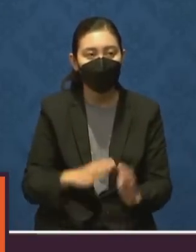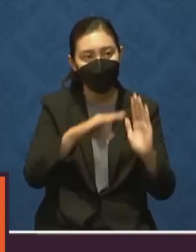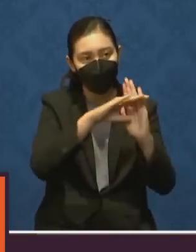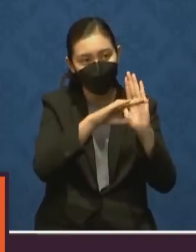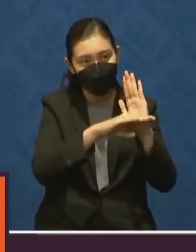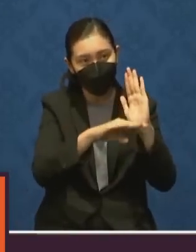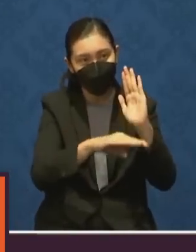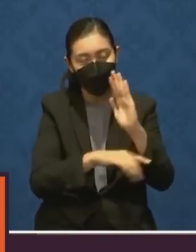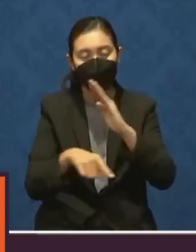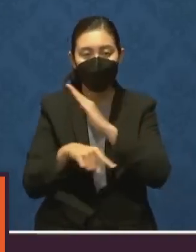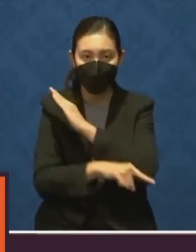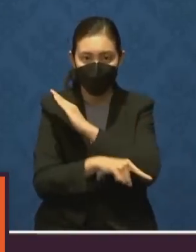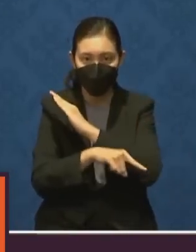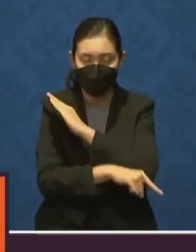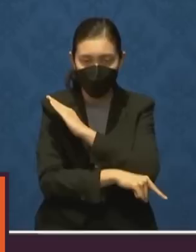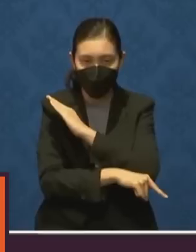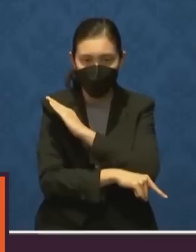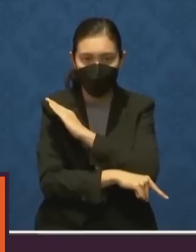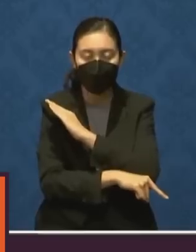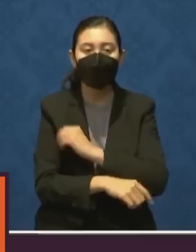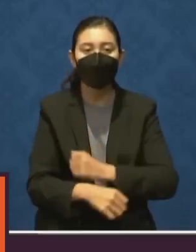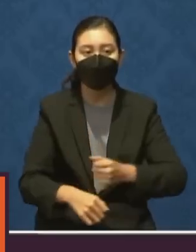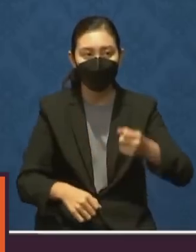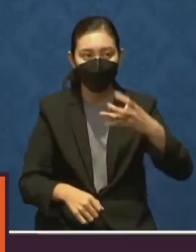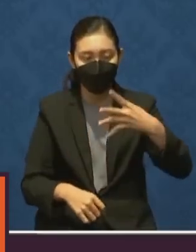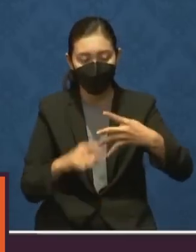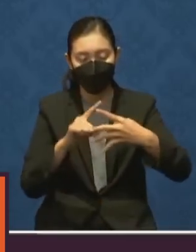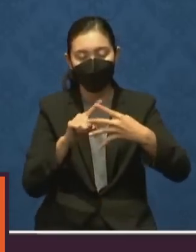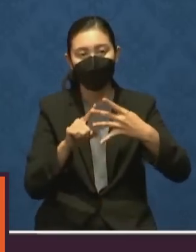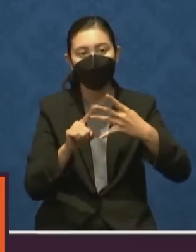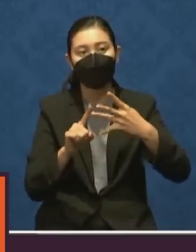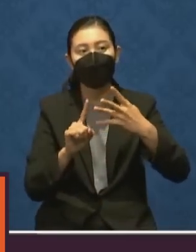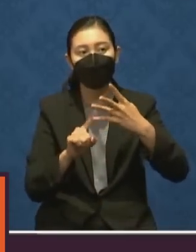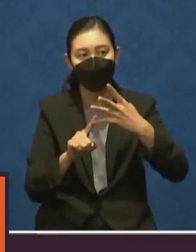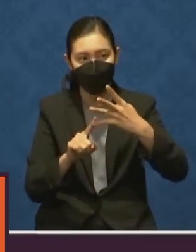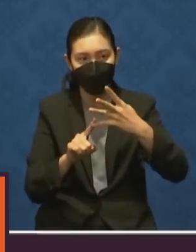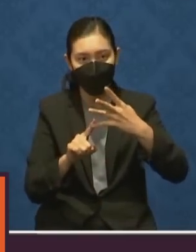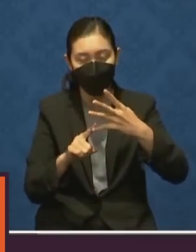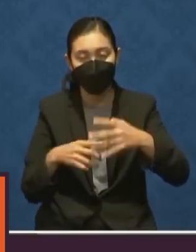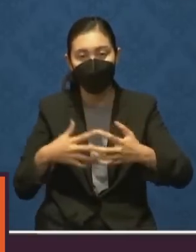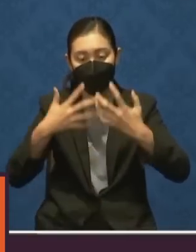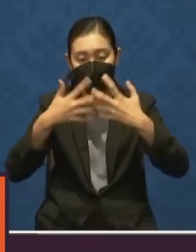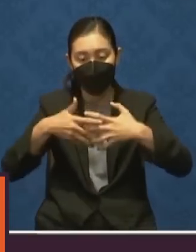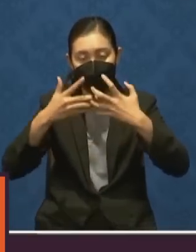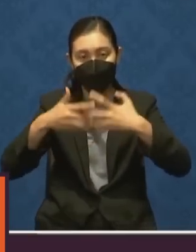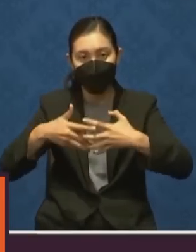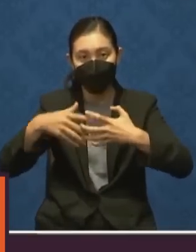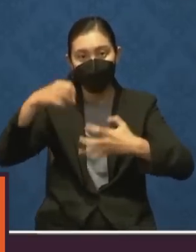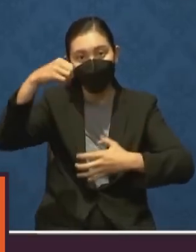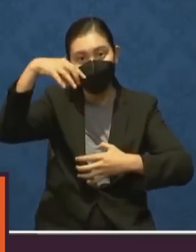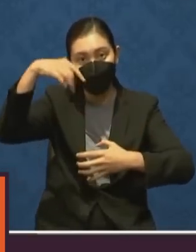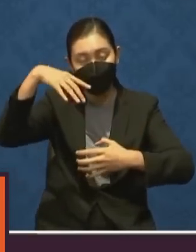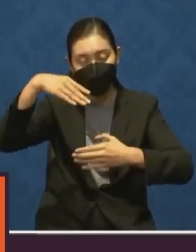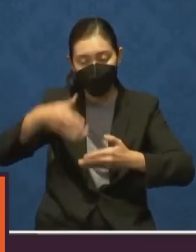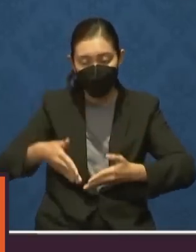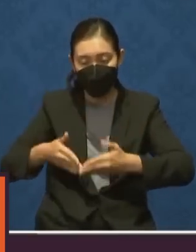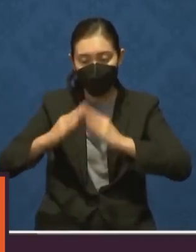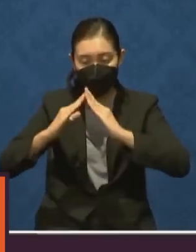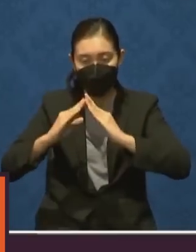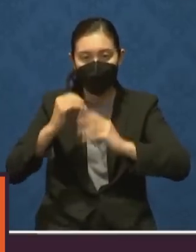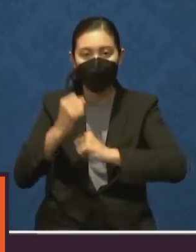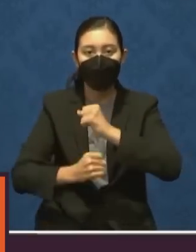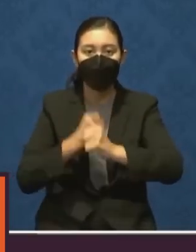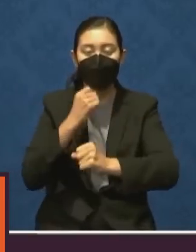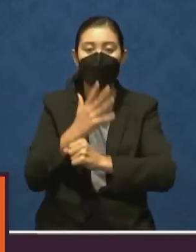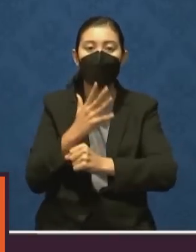จะมอยู่ 4 ขนตอนคือต้บอกกวโงไฟ้านี่ยเขาใช้เวลาสรางก 5 ปีครับดันั้นเนี่ย ก็จะมีแผ